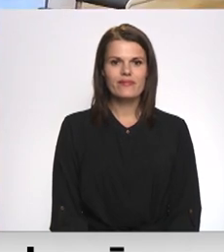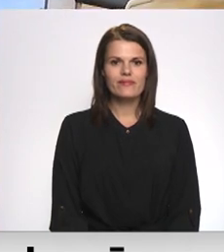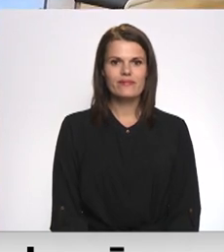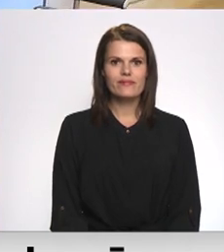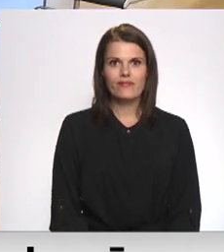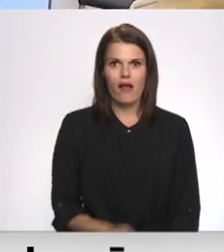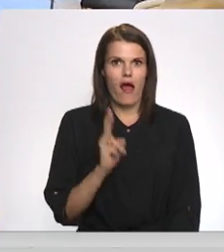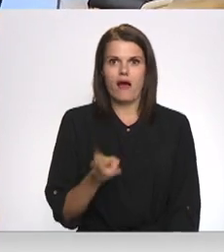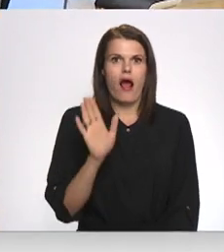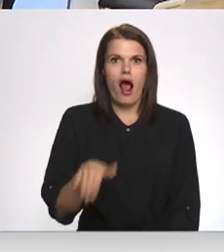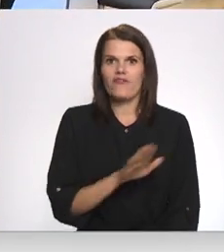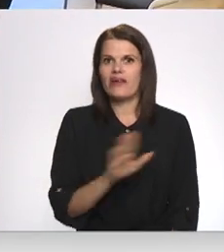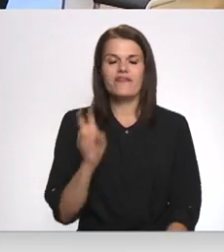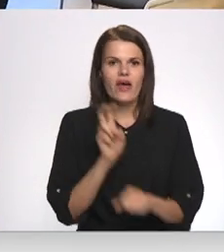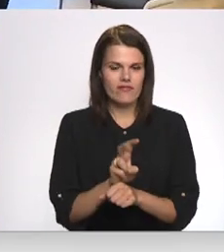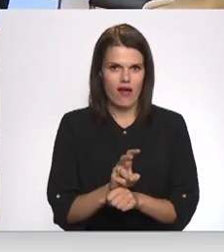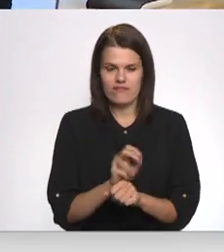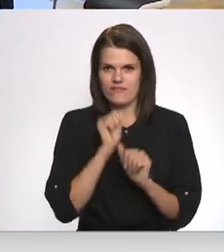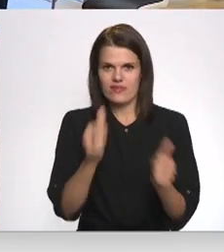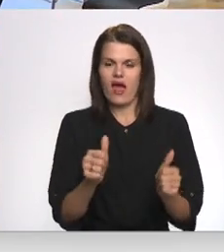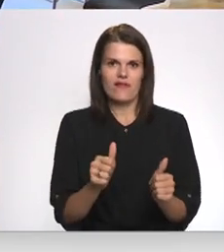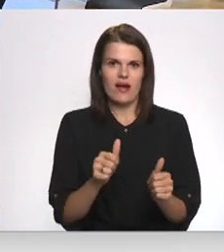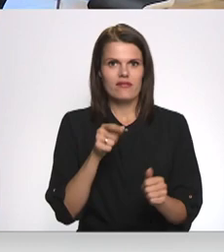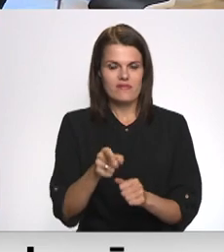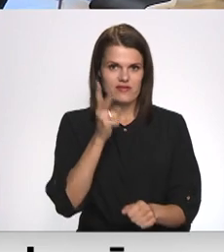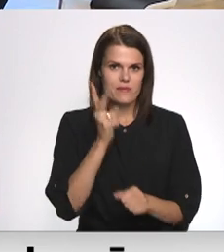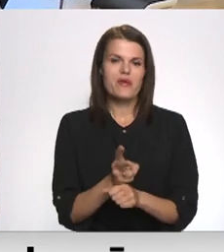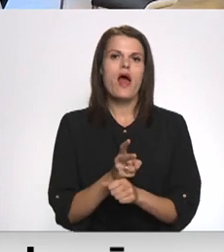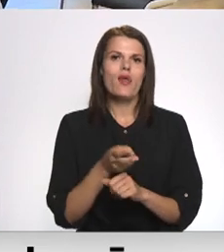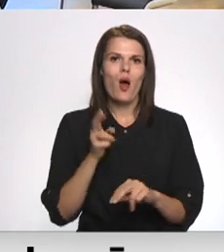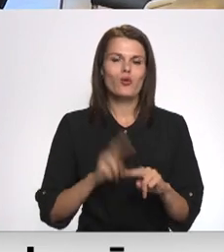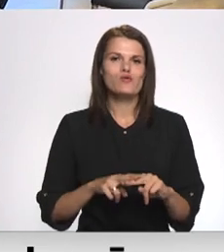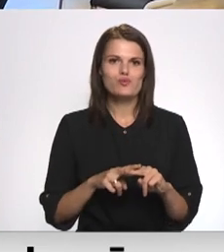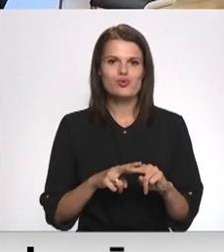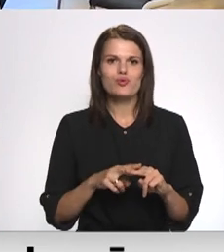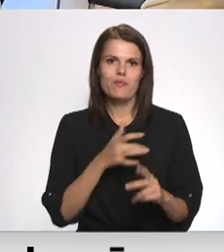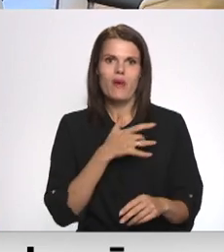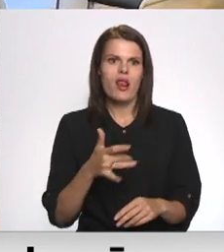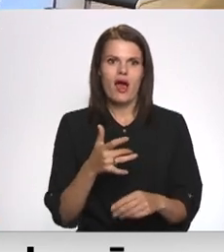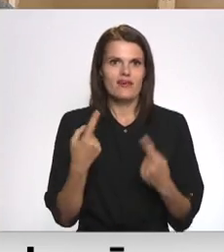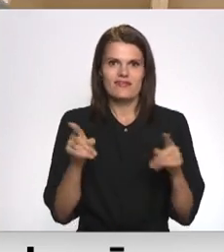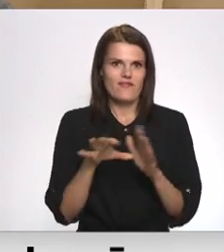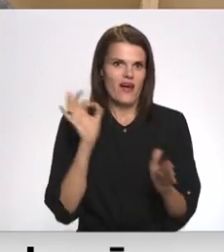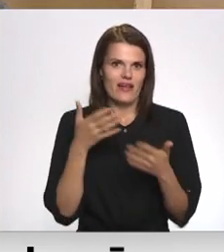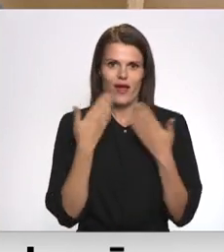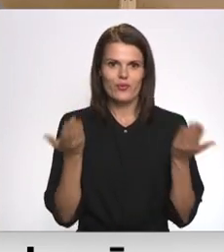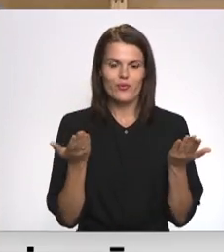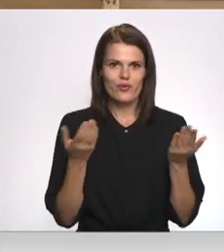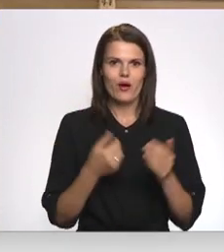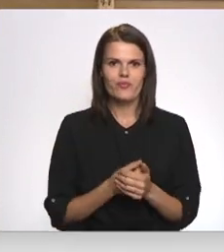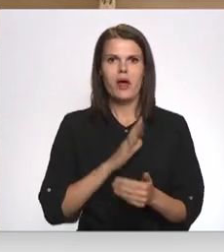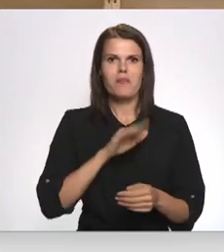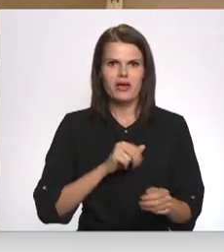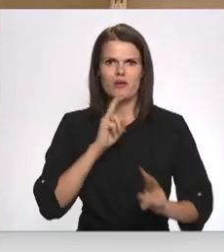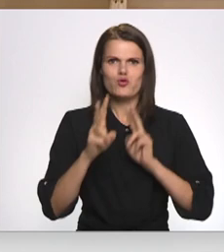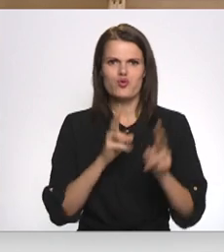Kā var nenākt? Nevar nenākt. Nu, tas, man liekas, ir pienākums un, man liekas, variantu nav. Pēc tam